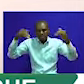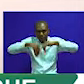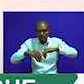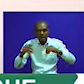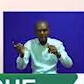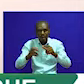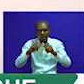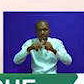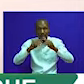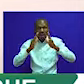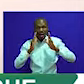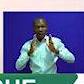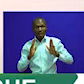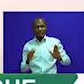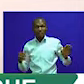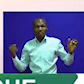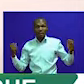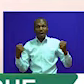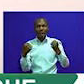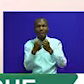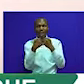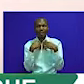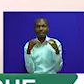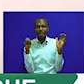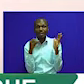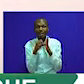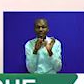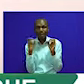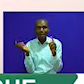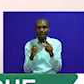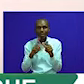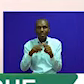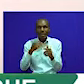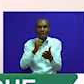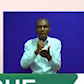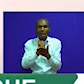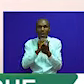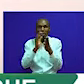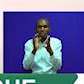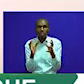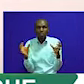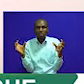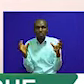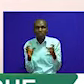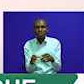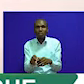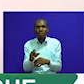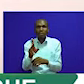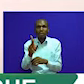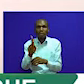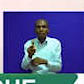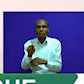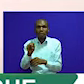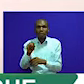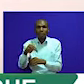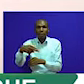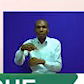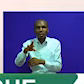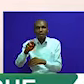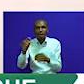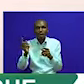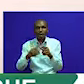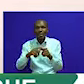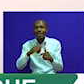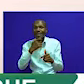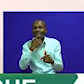betaka kubwa ase omo basu kanoyo nigaba ubisa kuru ase kiombe ya kenha ase orogonko ruwa nyanza